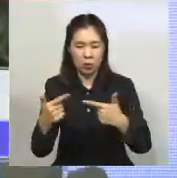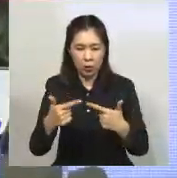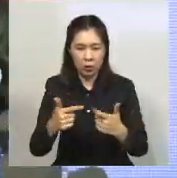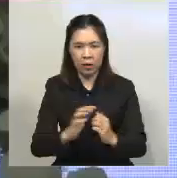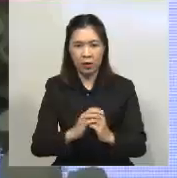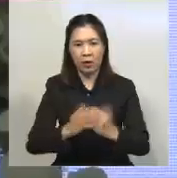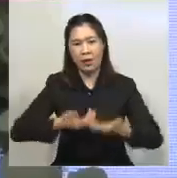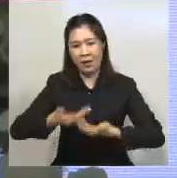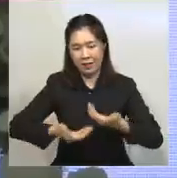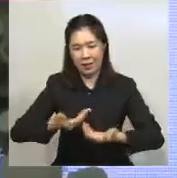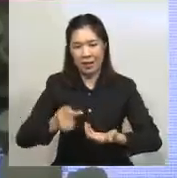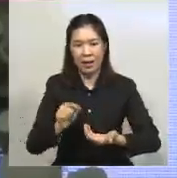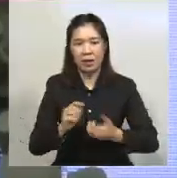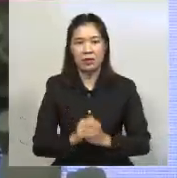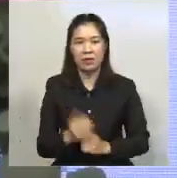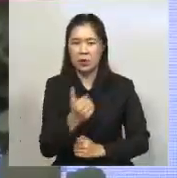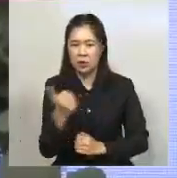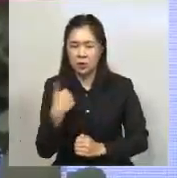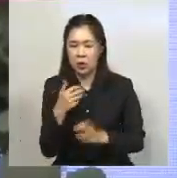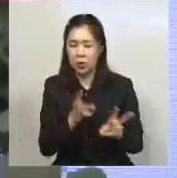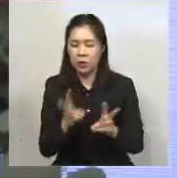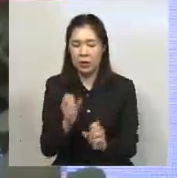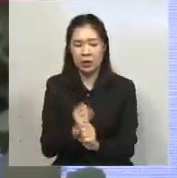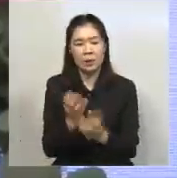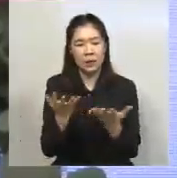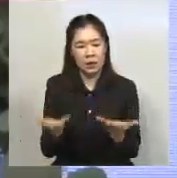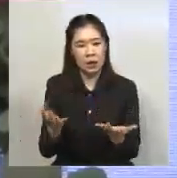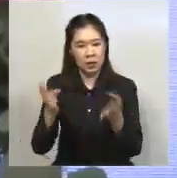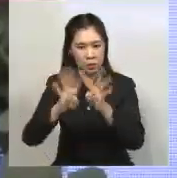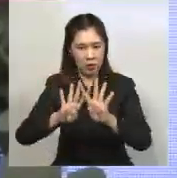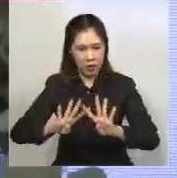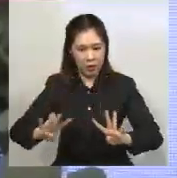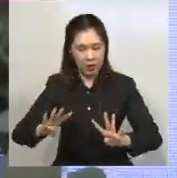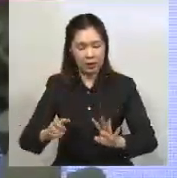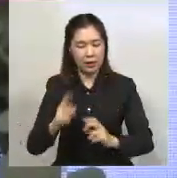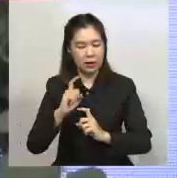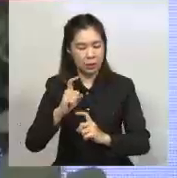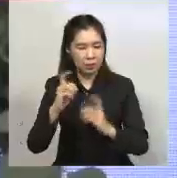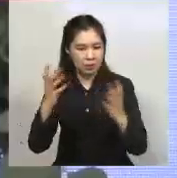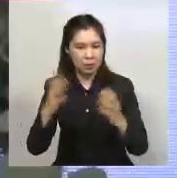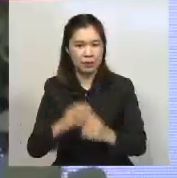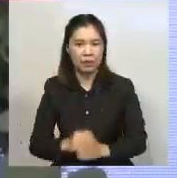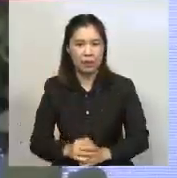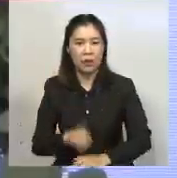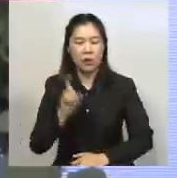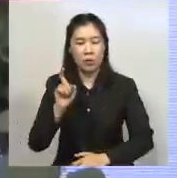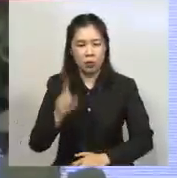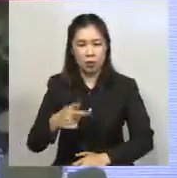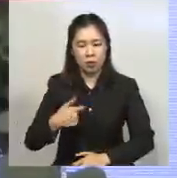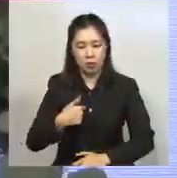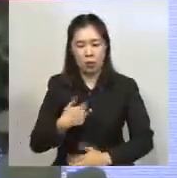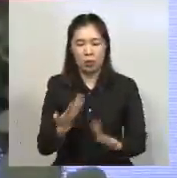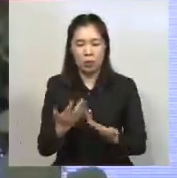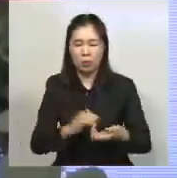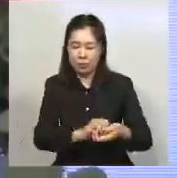รือความขัดแย้งอื่นๆเราจะทำอย่างไรในการที่ทำให้อาเซียนเนี่ยอยู่รอดปลอดภัยในสถานการณ์ตรงนี้เพราะนั้นเราต้องพึ่งพาอาศัยซึ่งกัน